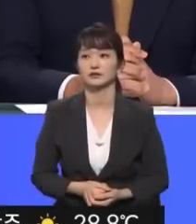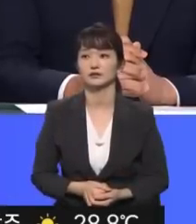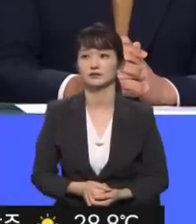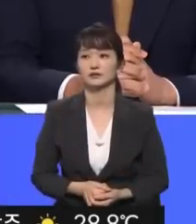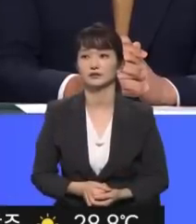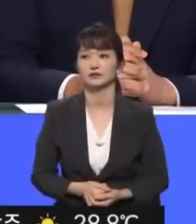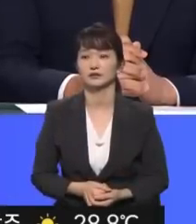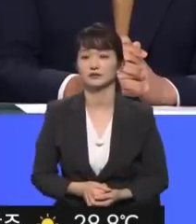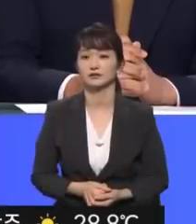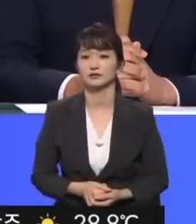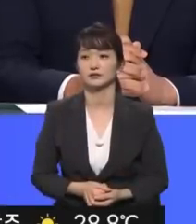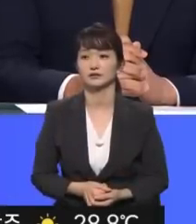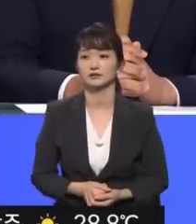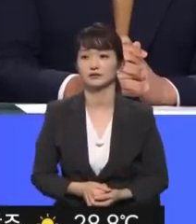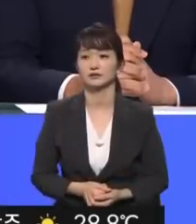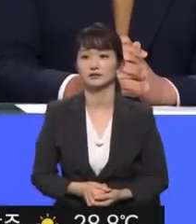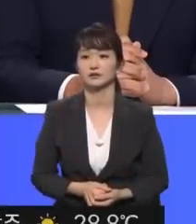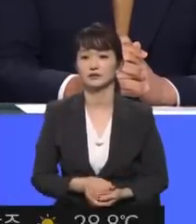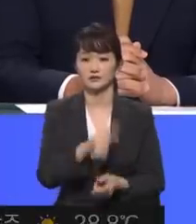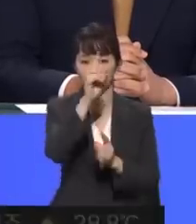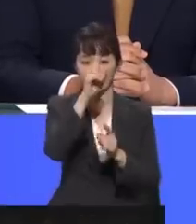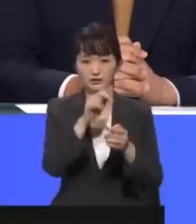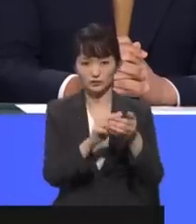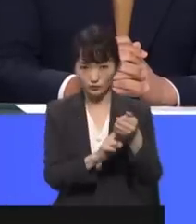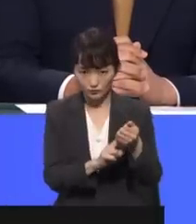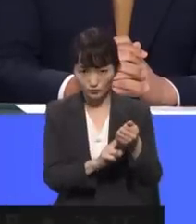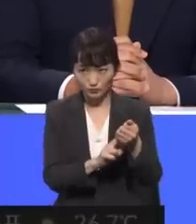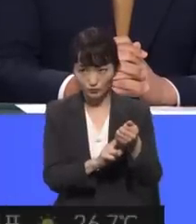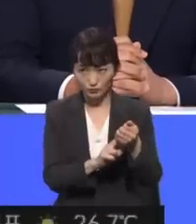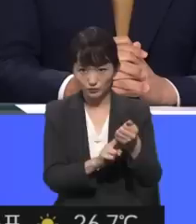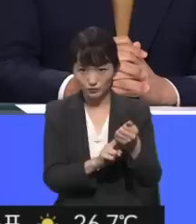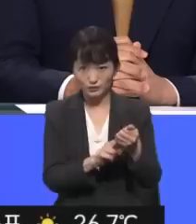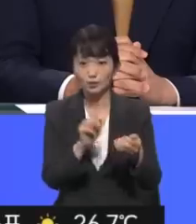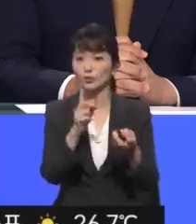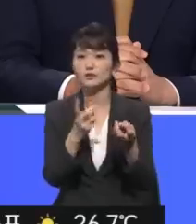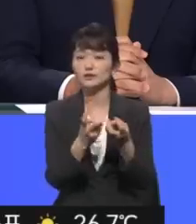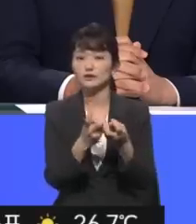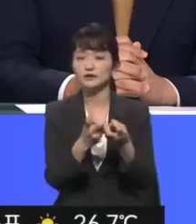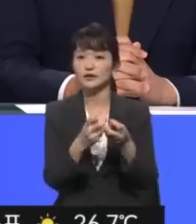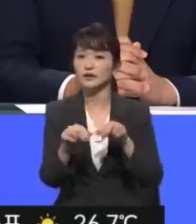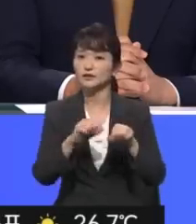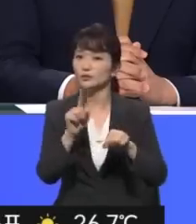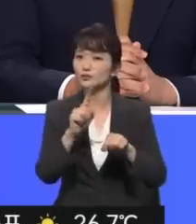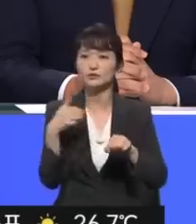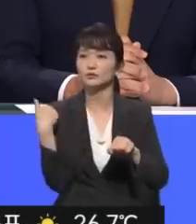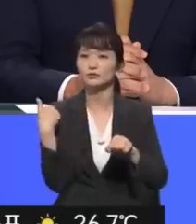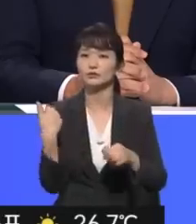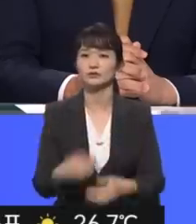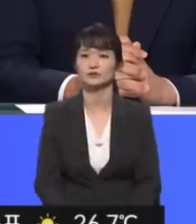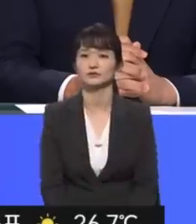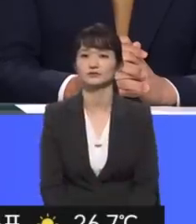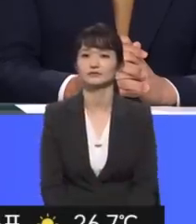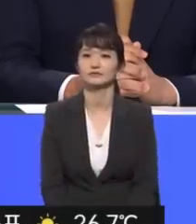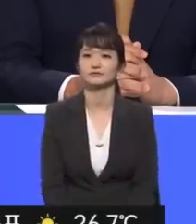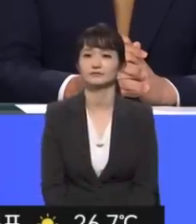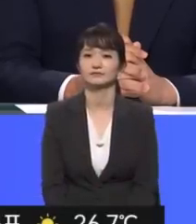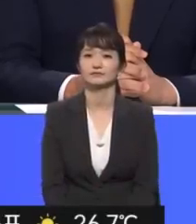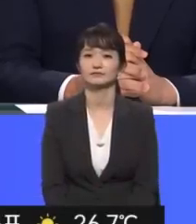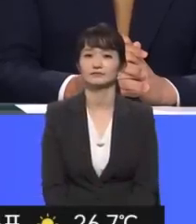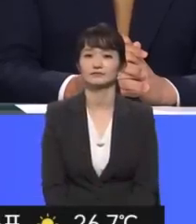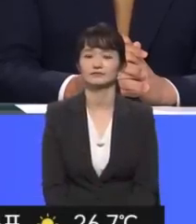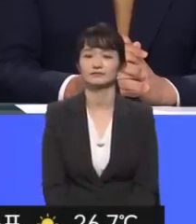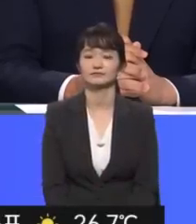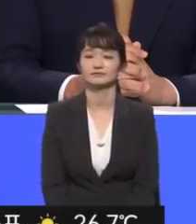했으면 어쨌든 이제 말을 들지도 모르겠어요 알겠습니다 전서구를 보낸 걸로 이해를 하고 으 전 소굴을 보내요 다시 있습니다 어